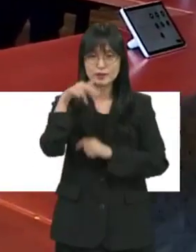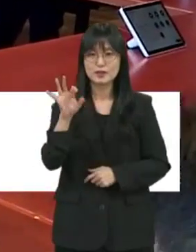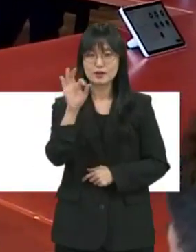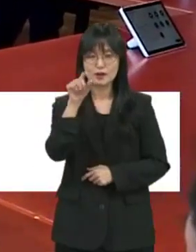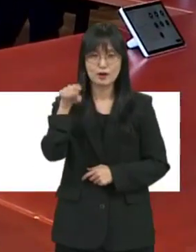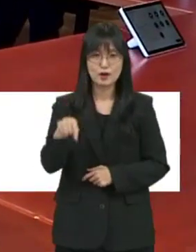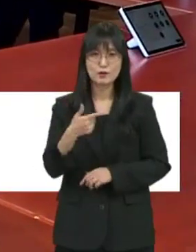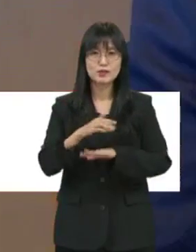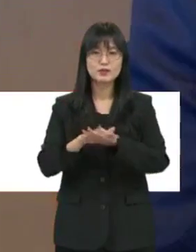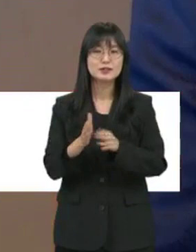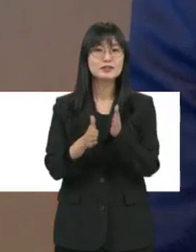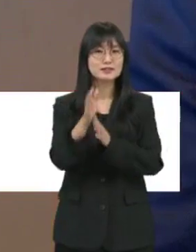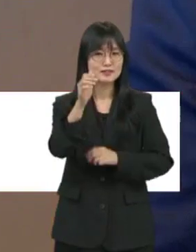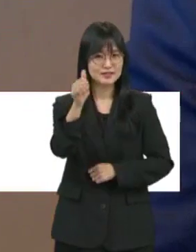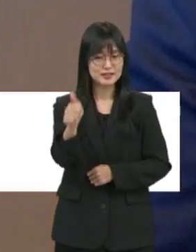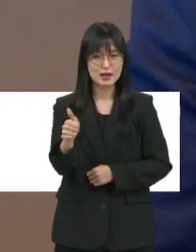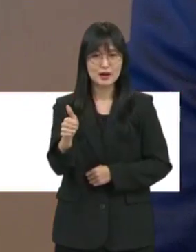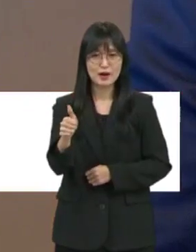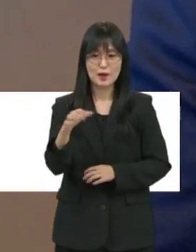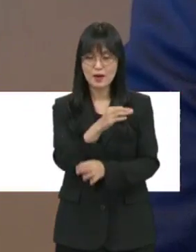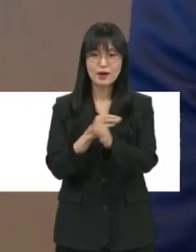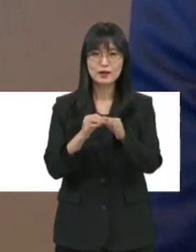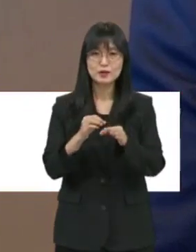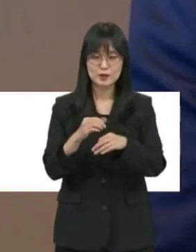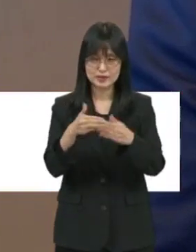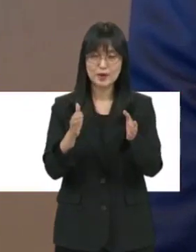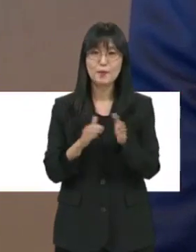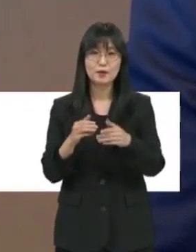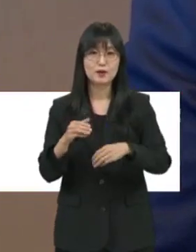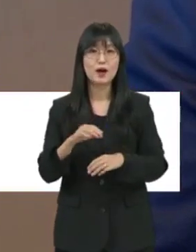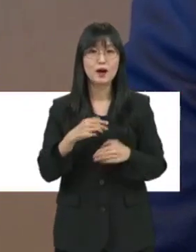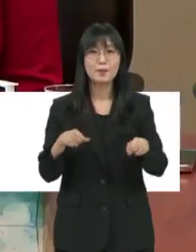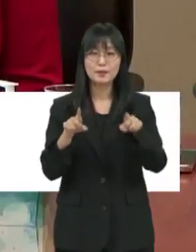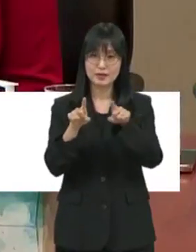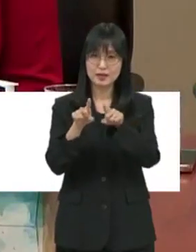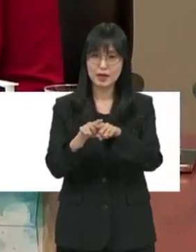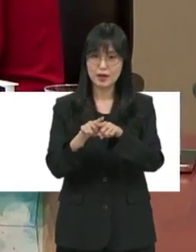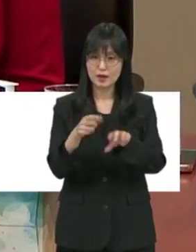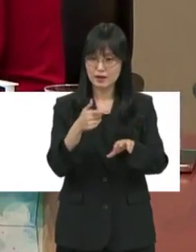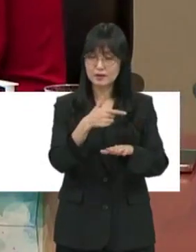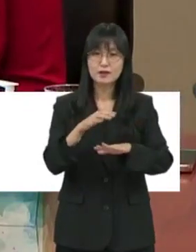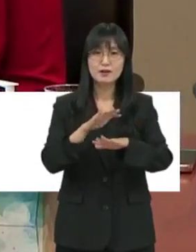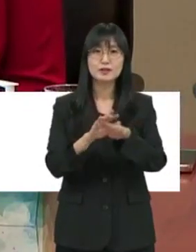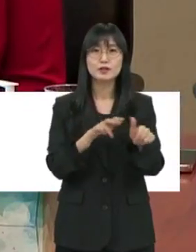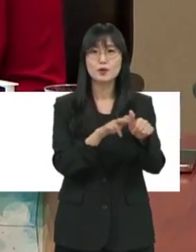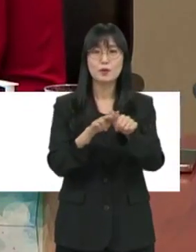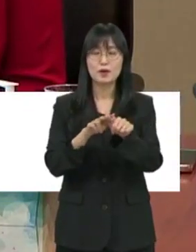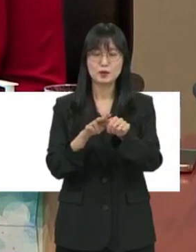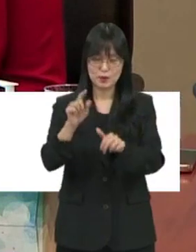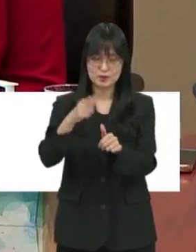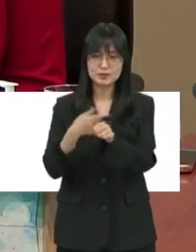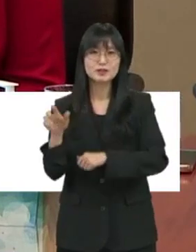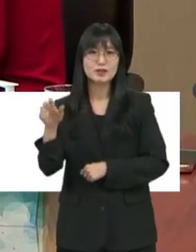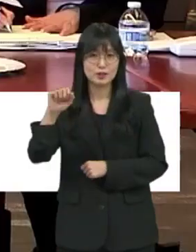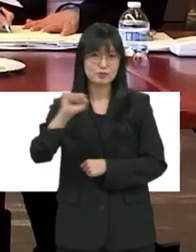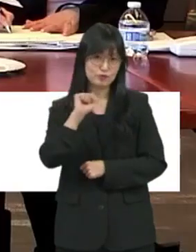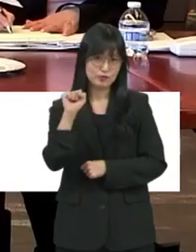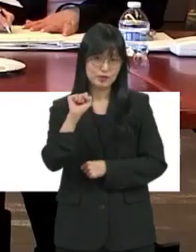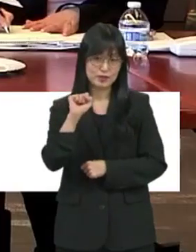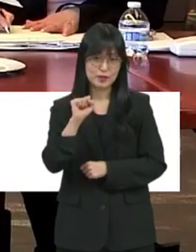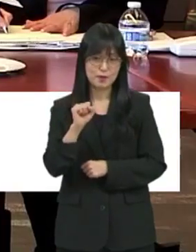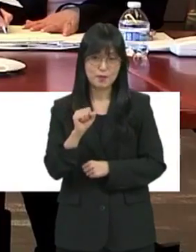경제사절단과 함께 미국 시에틀 시청을 방문해 대전의 정보통신과 자율주행 반도체 소재분야 등